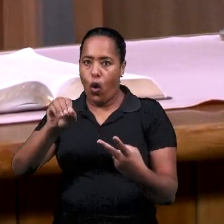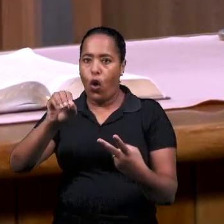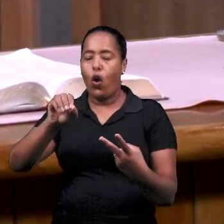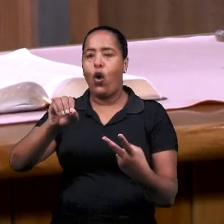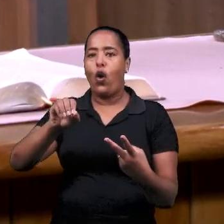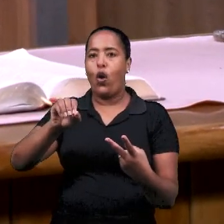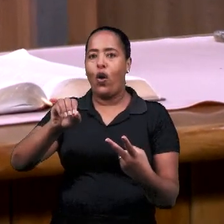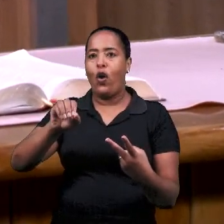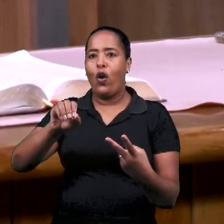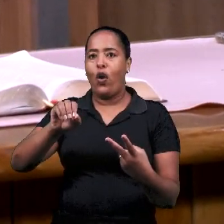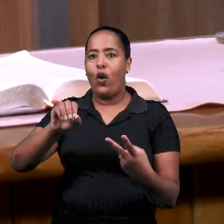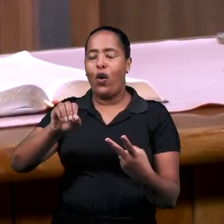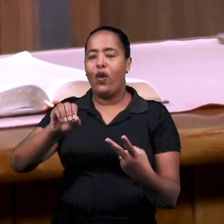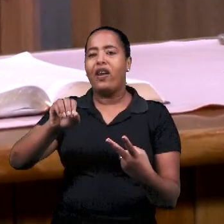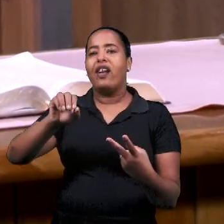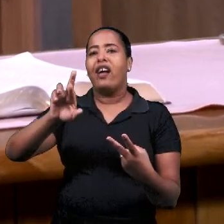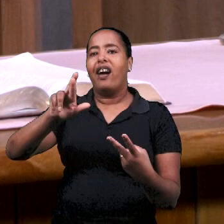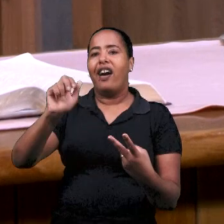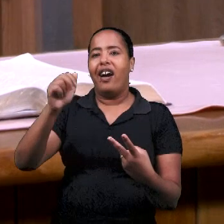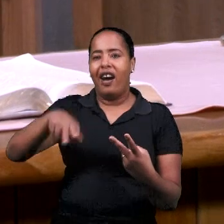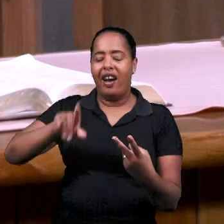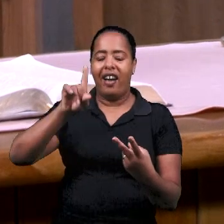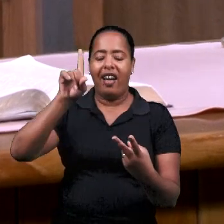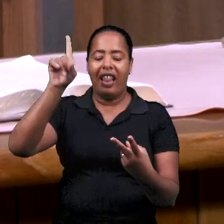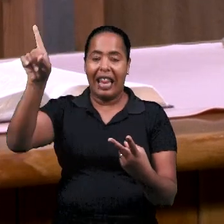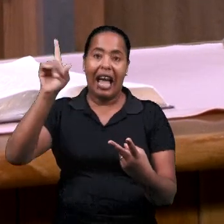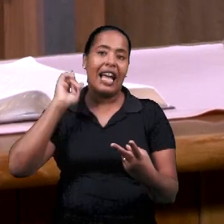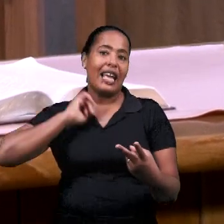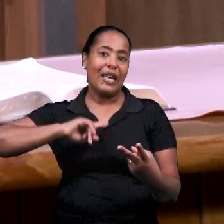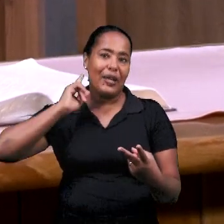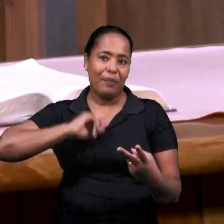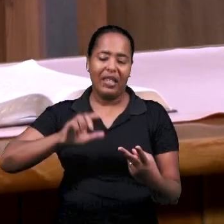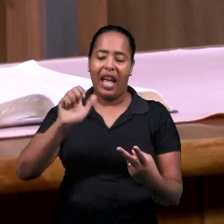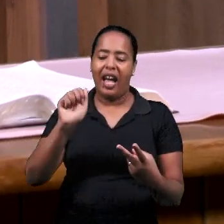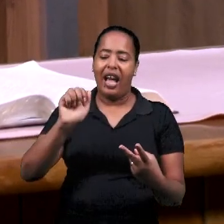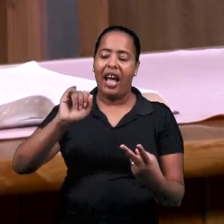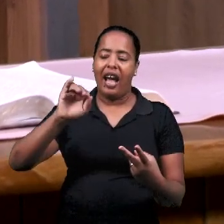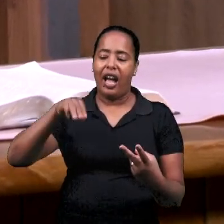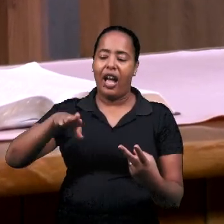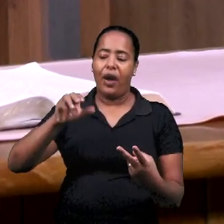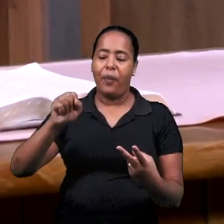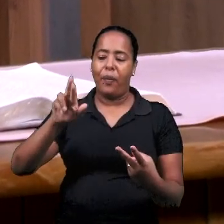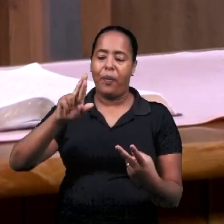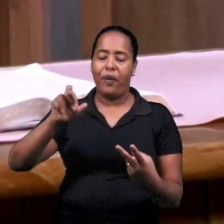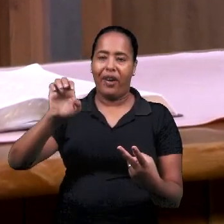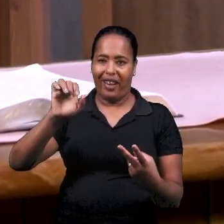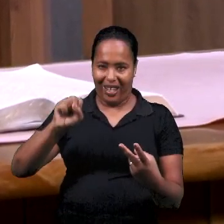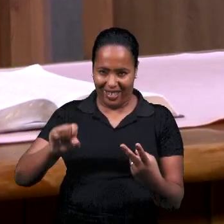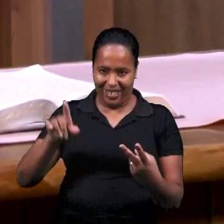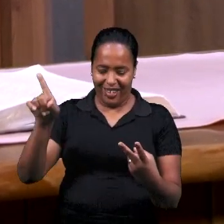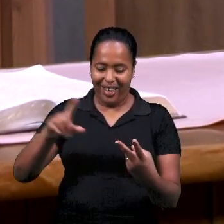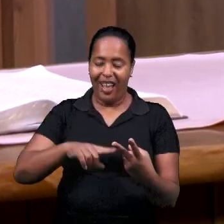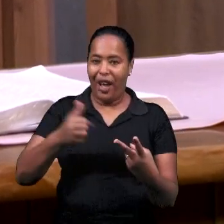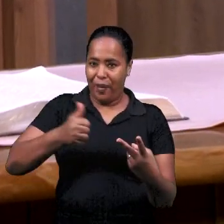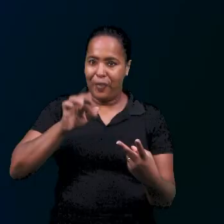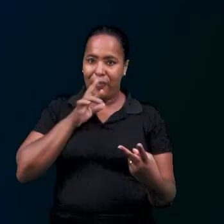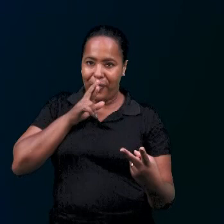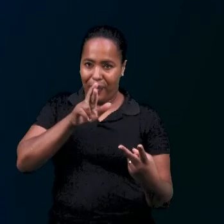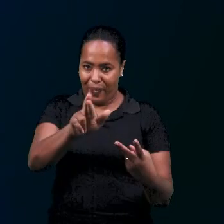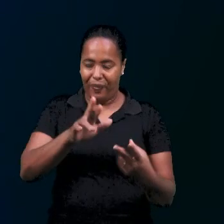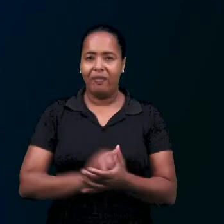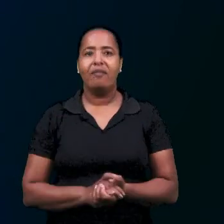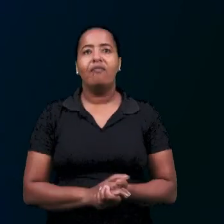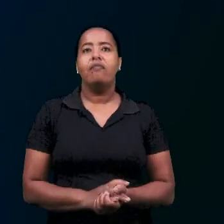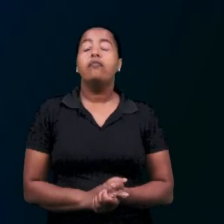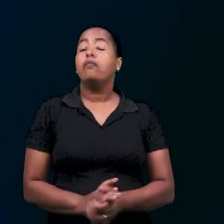Laurent, qui est de l'État de Minas Gerais, dans l'église de Aimorés, à Minas Gerais, va nous donner cette première